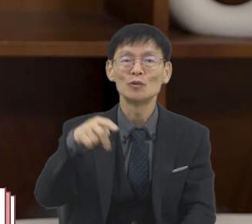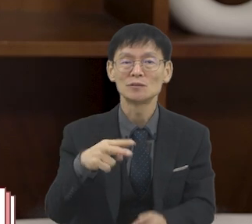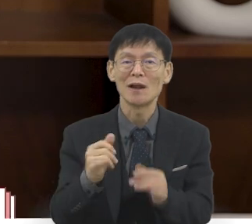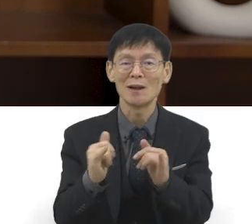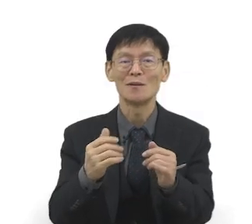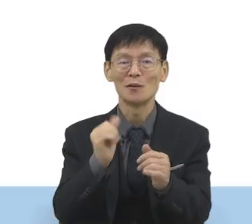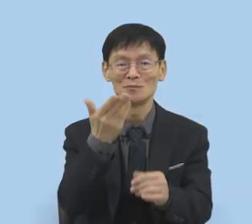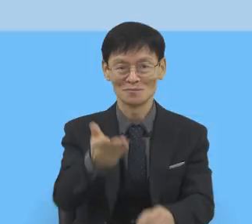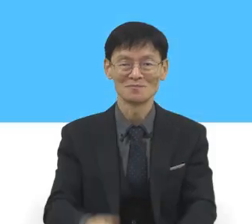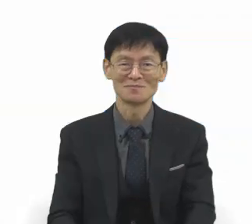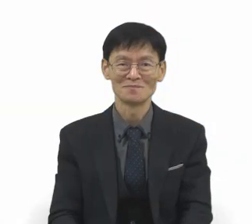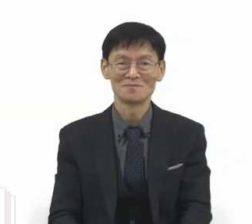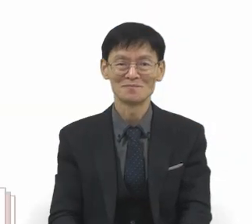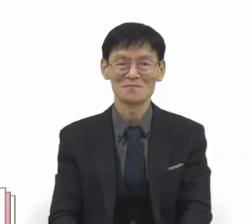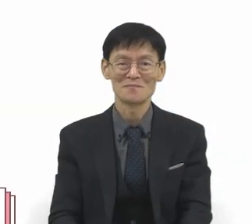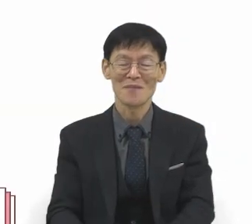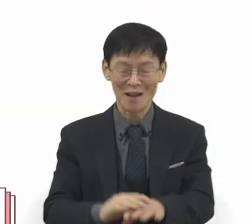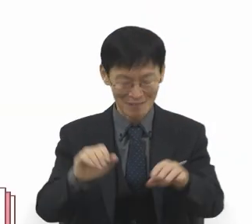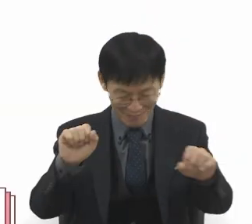노무사님입니다.